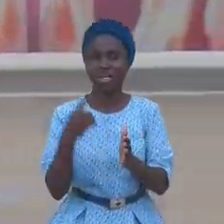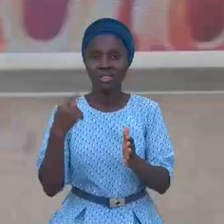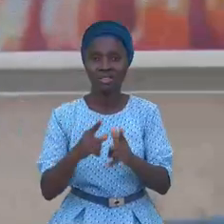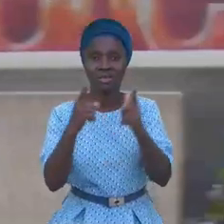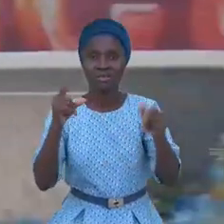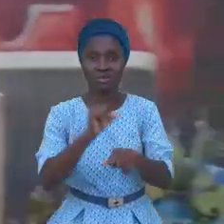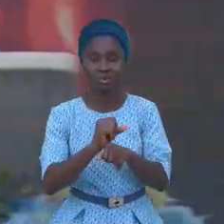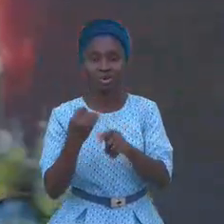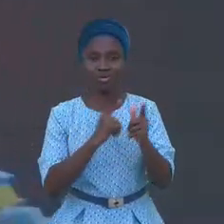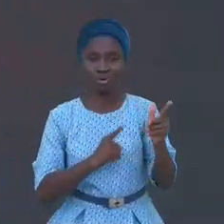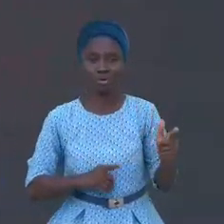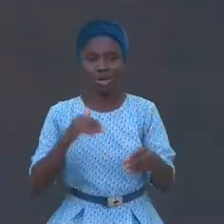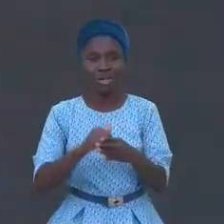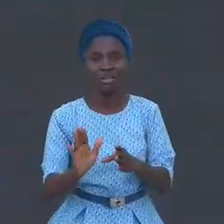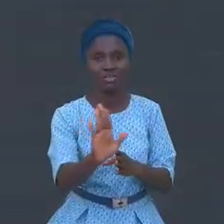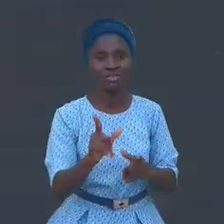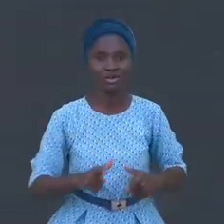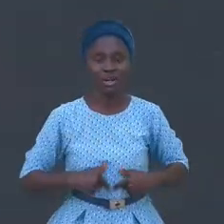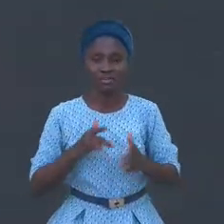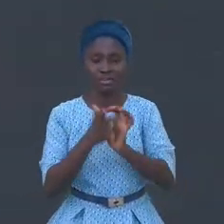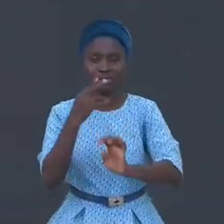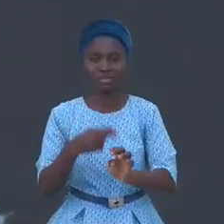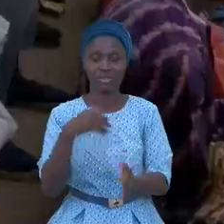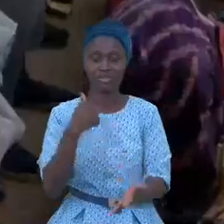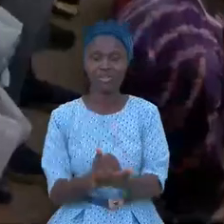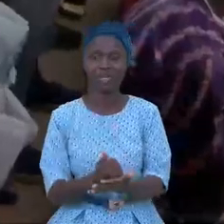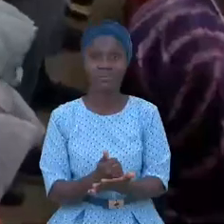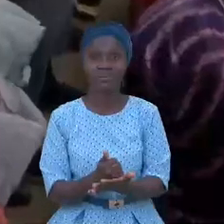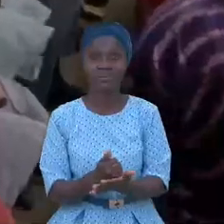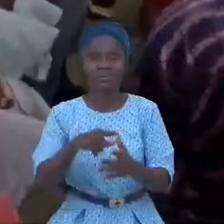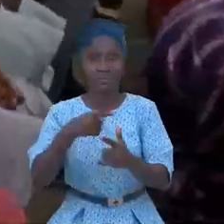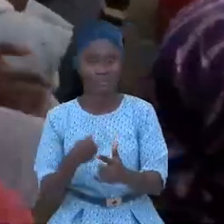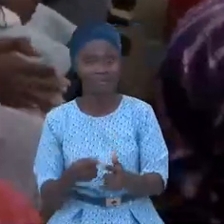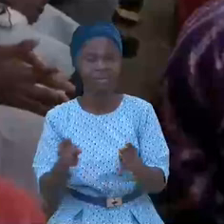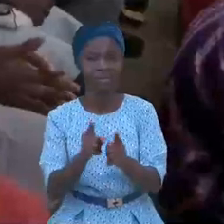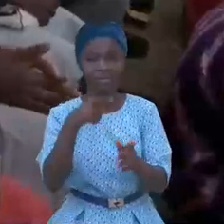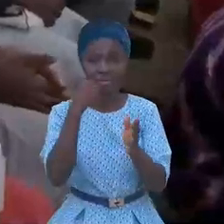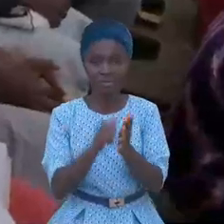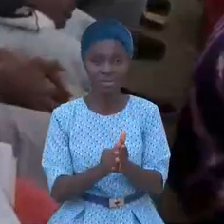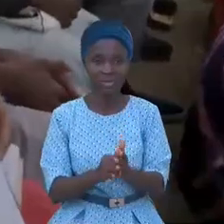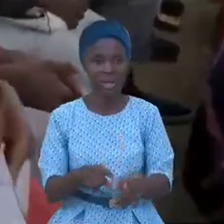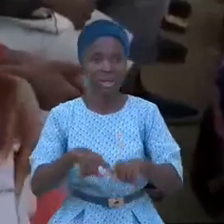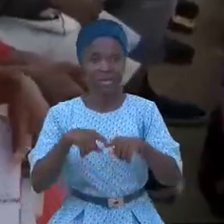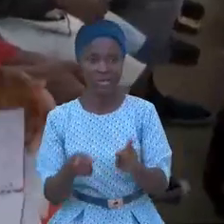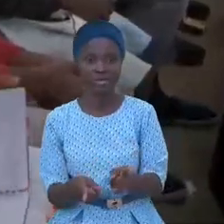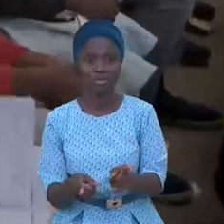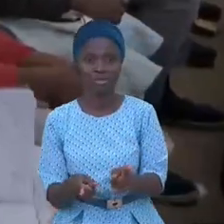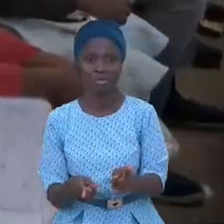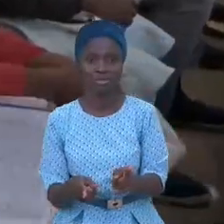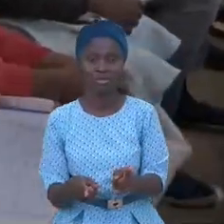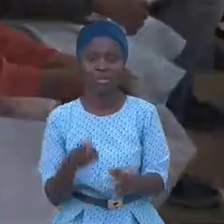Seigneur dans ta vie au nom de Jésus. Alors il dit, mais